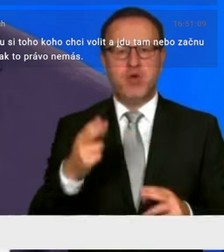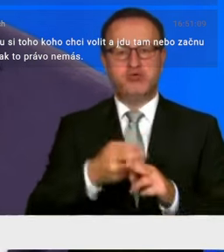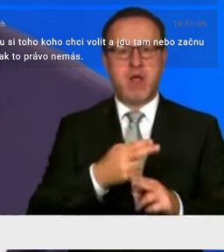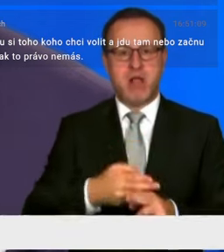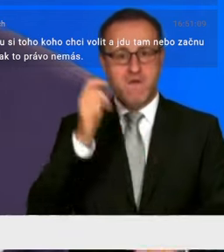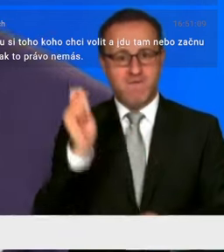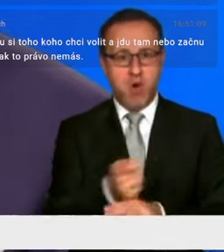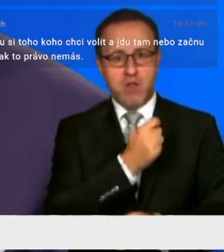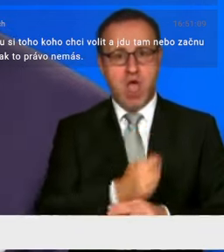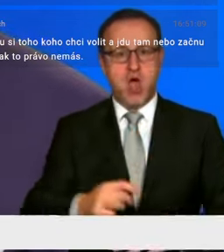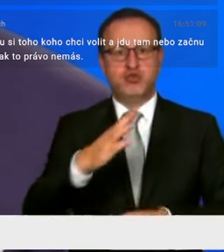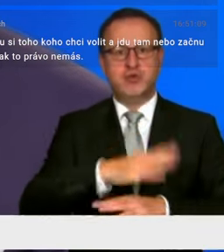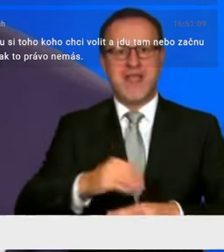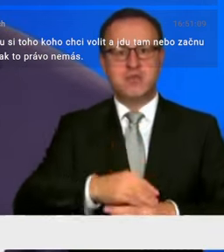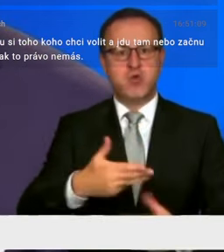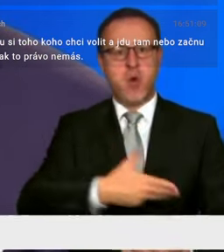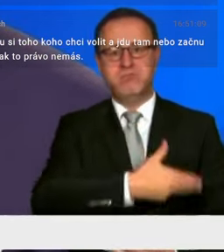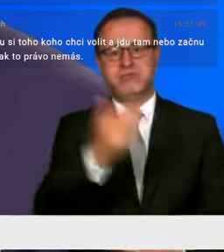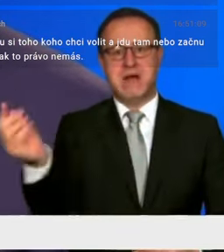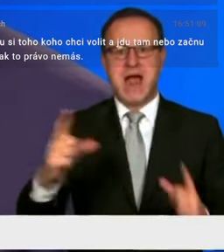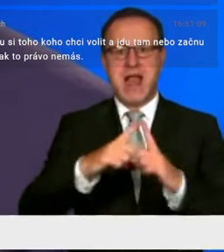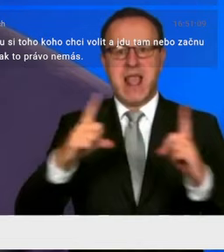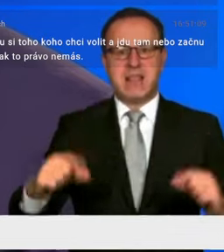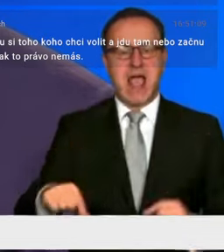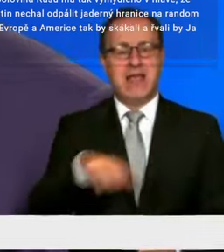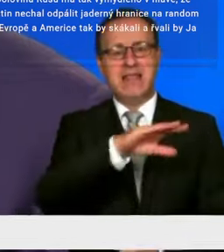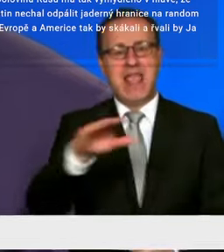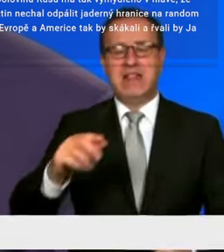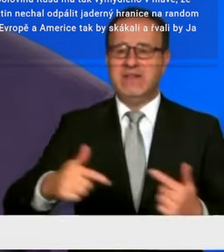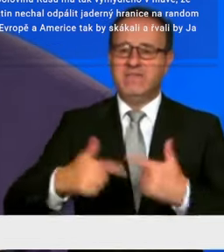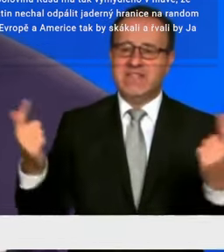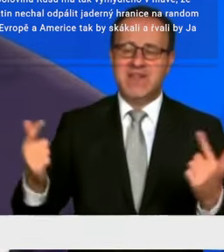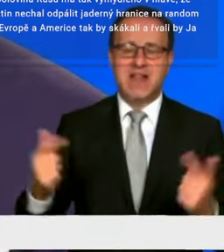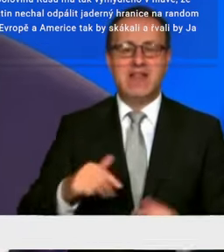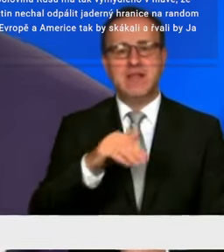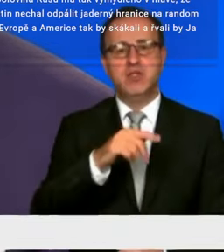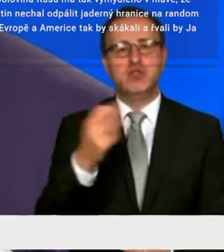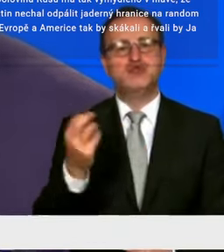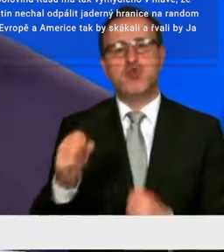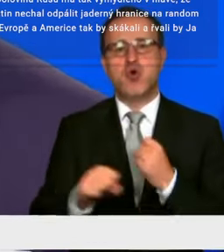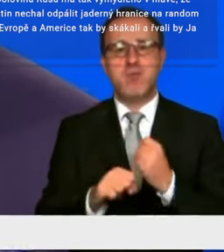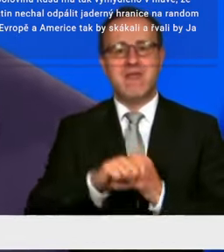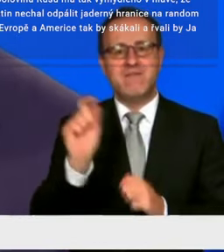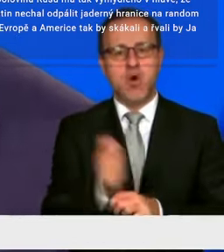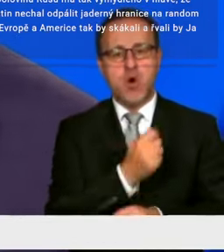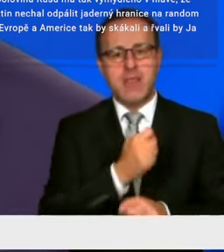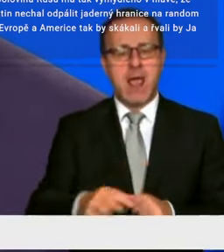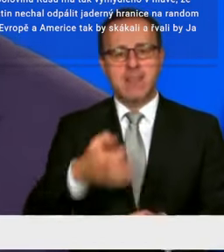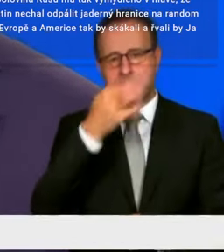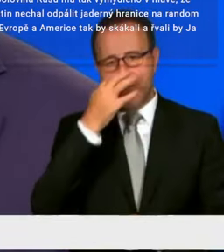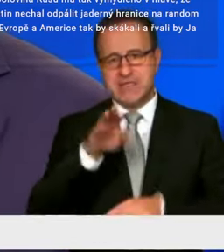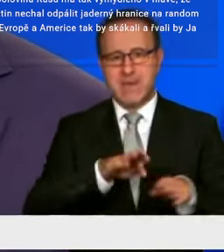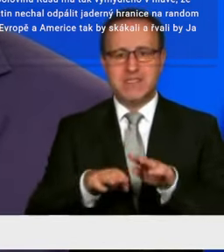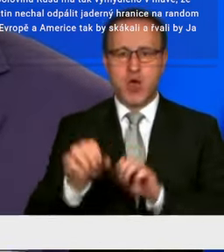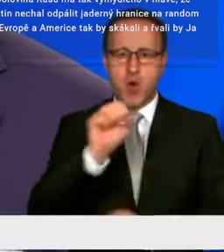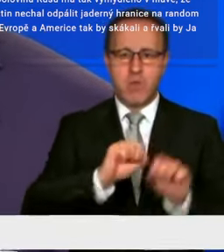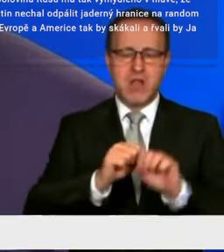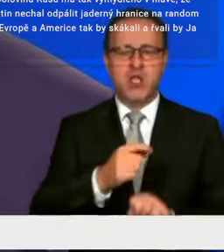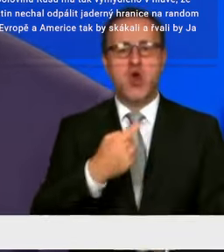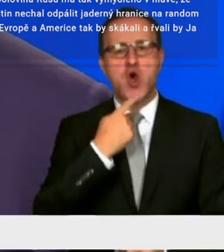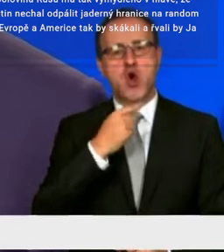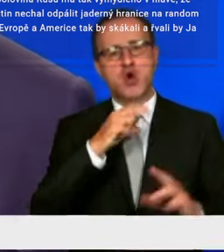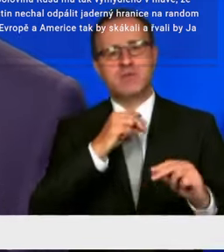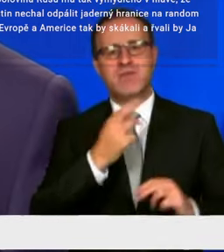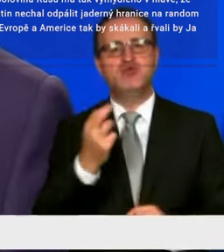vojnu Švédsko rozdáva letáky aby deťom vysvetľovali v škole Čo robí cez vojnu nemecká ministerka obrany hovorí rozprávajme o tom čo cez vojnu poľský